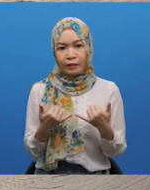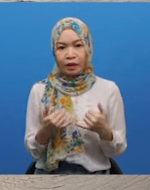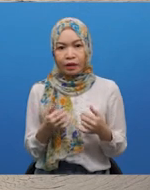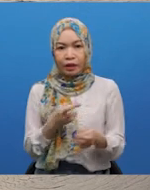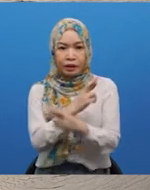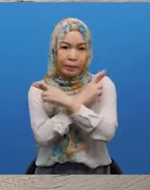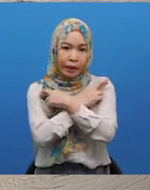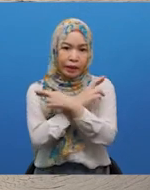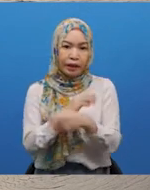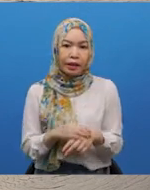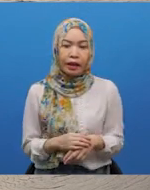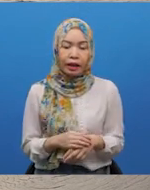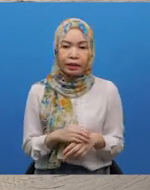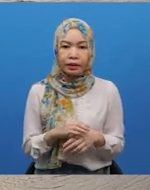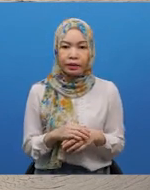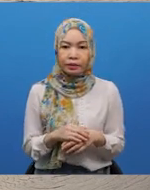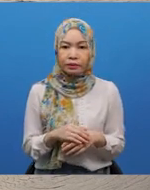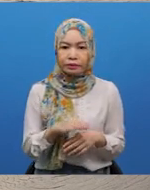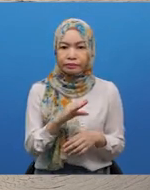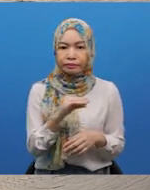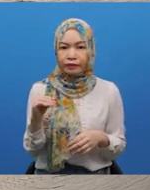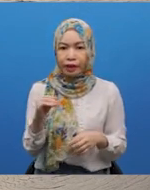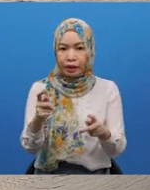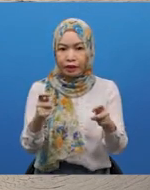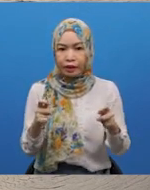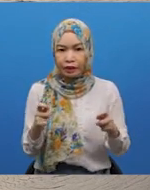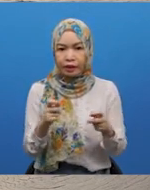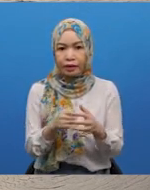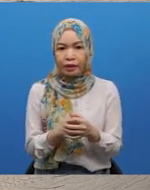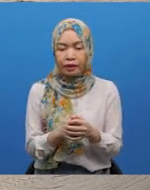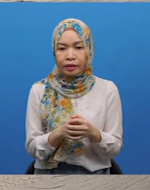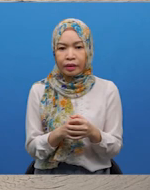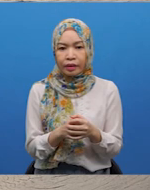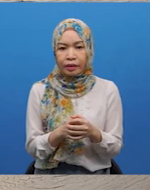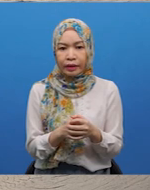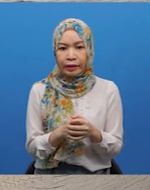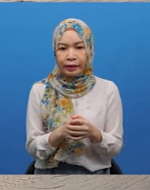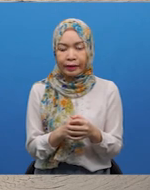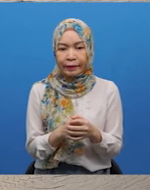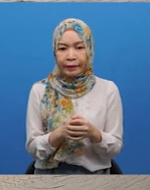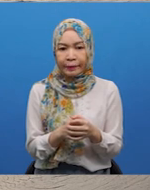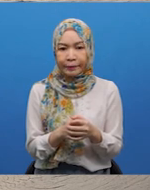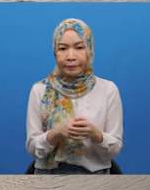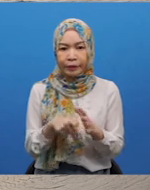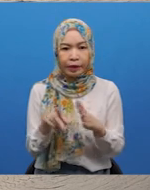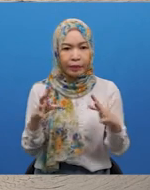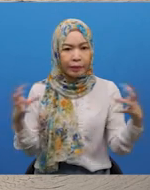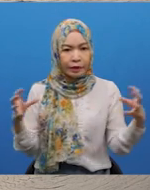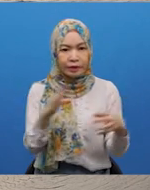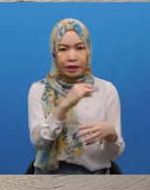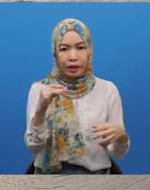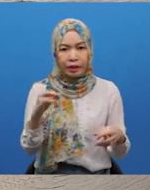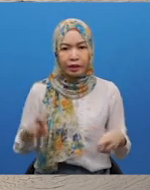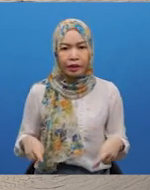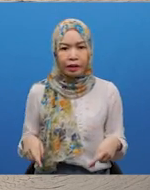sambil menerima menghadap pembesar dan rakyat jelata. Keadaan ini huru-hara,